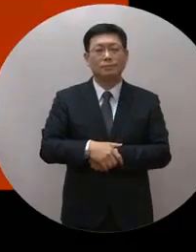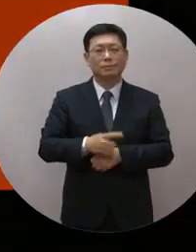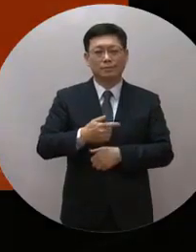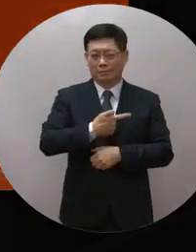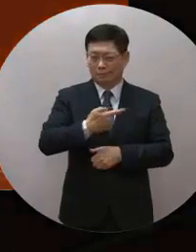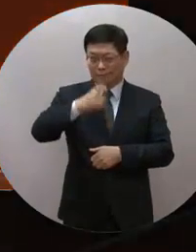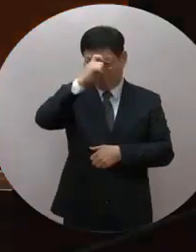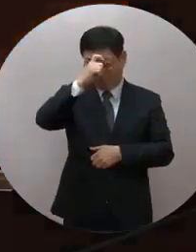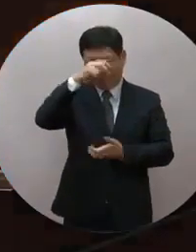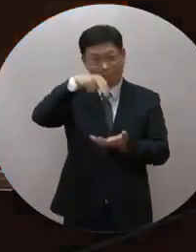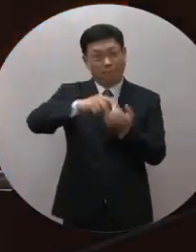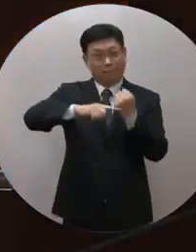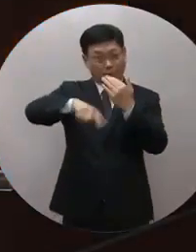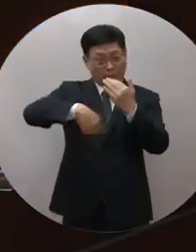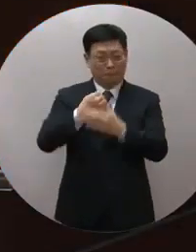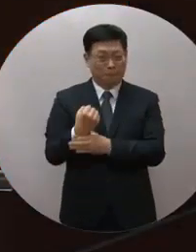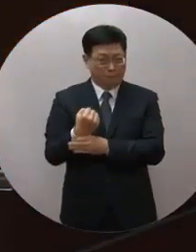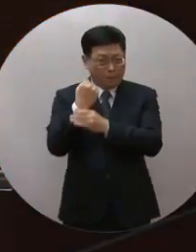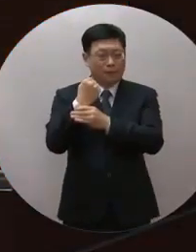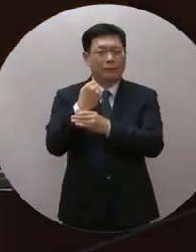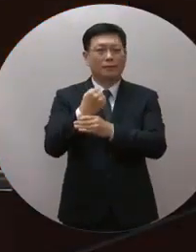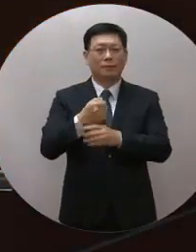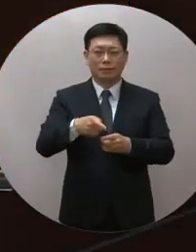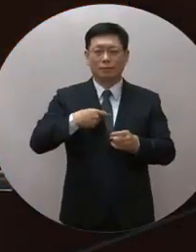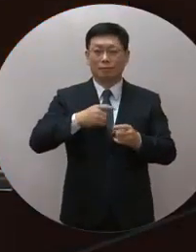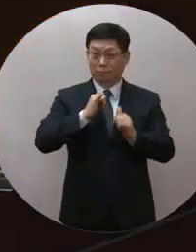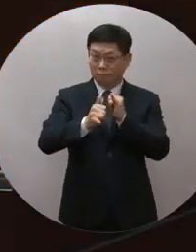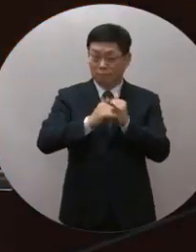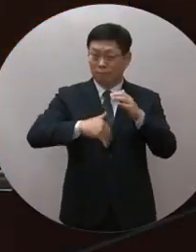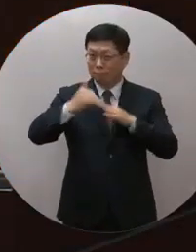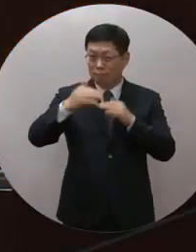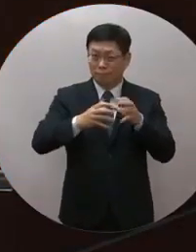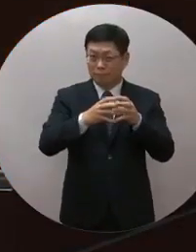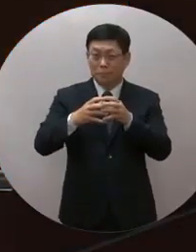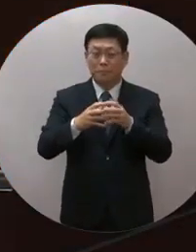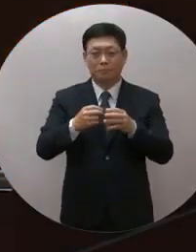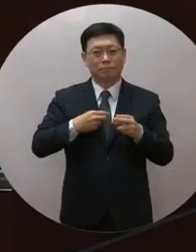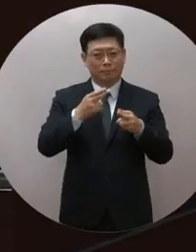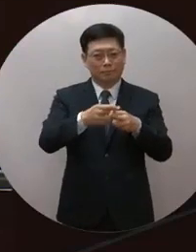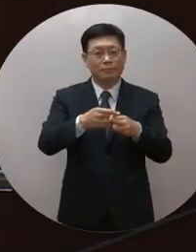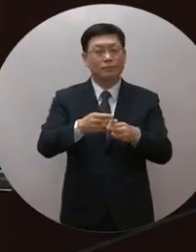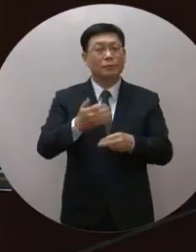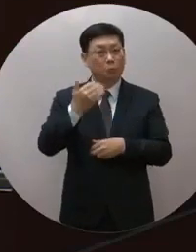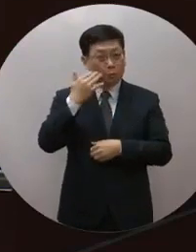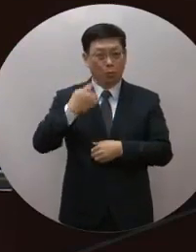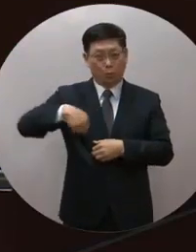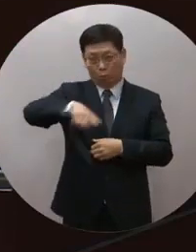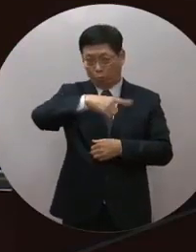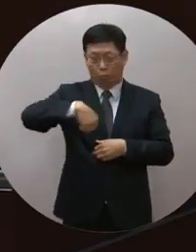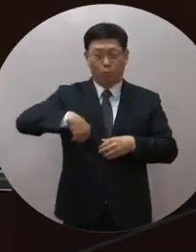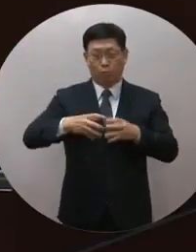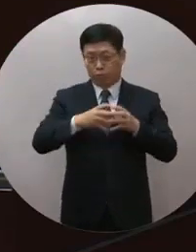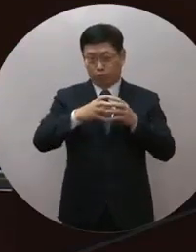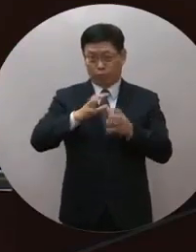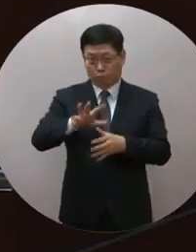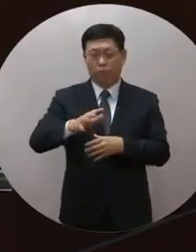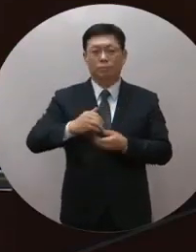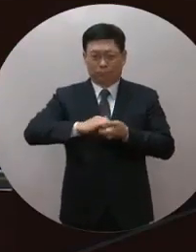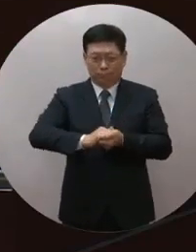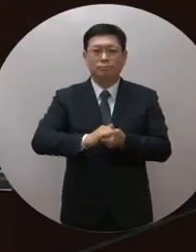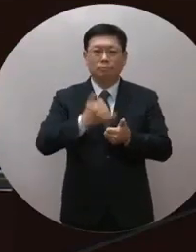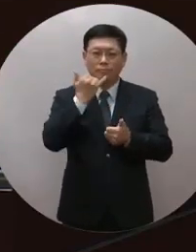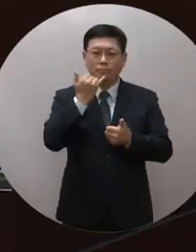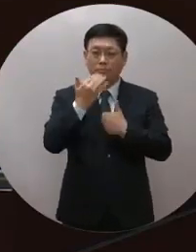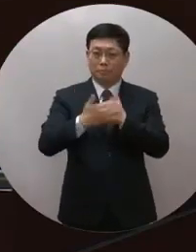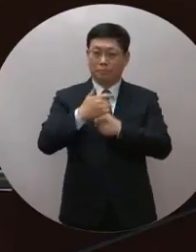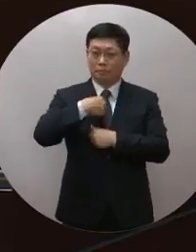盼贵院全力支持，国人同心协力，相信只要我们团结合作，一定能